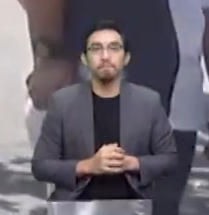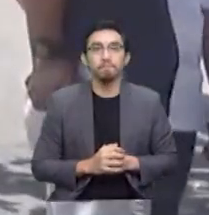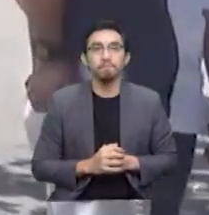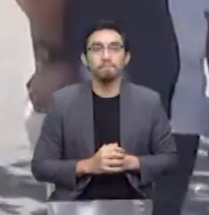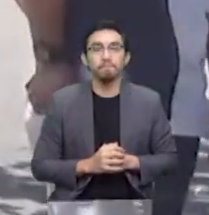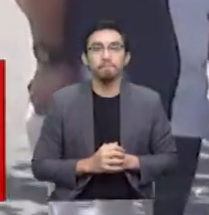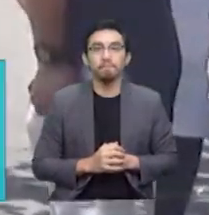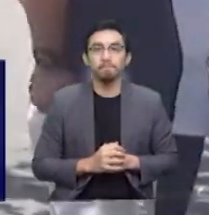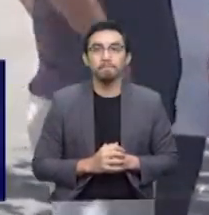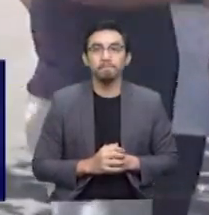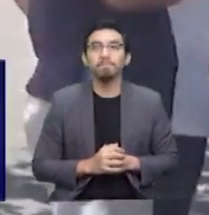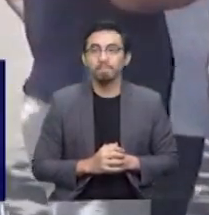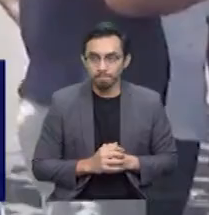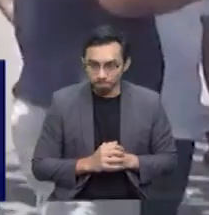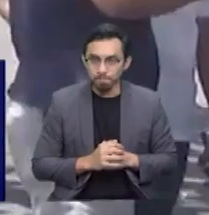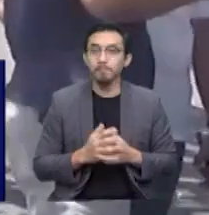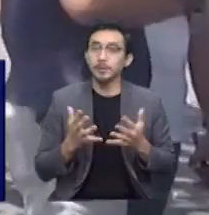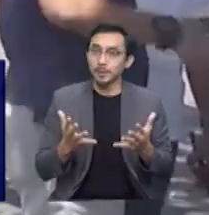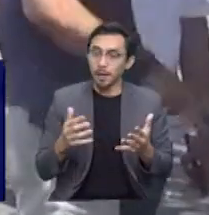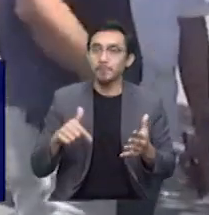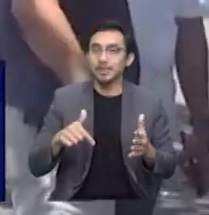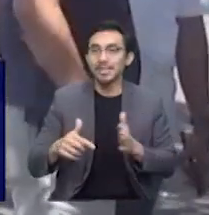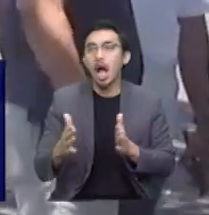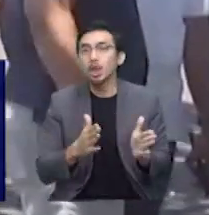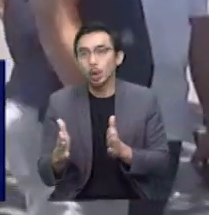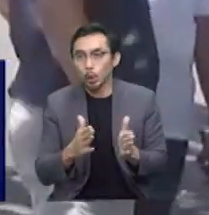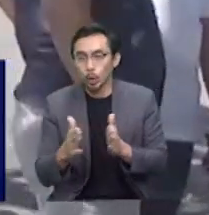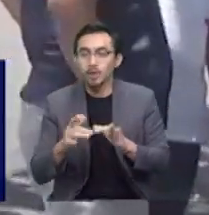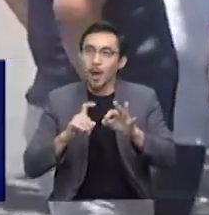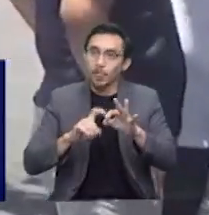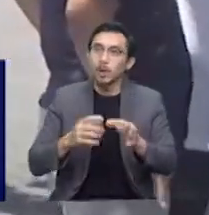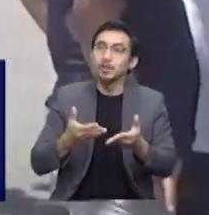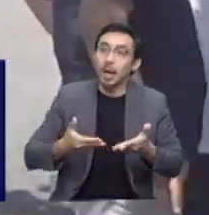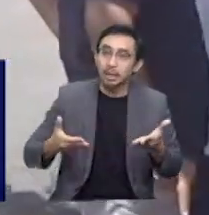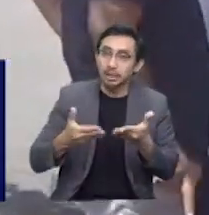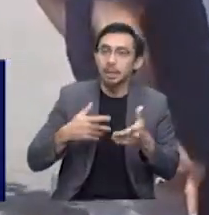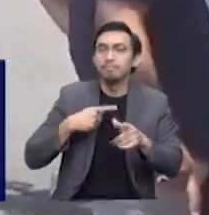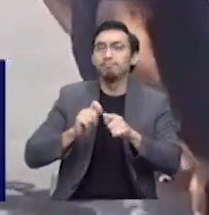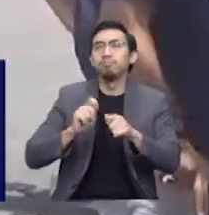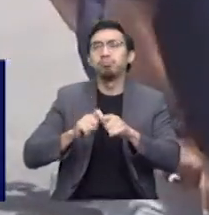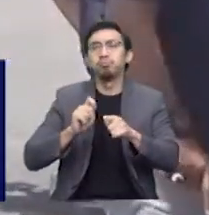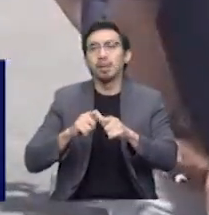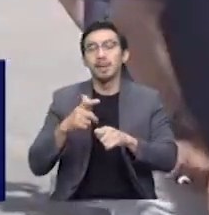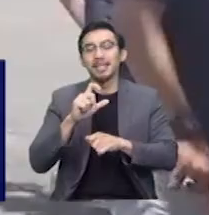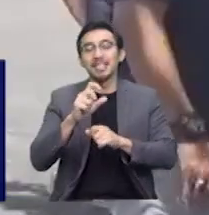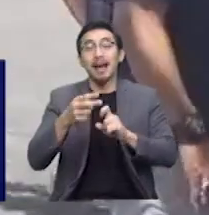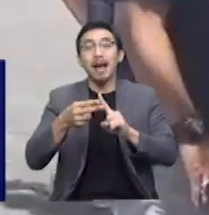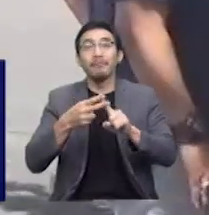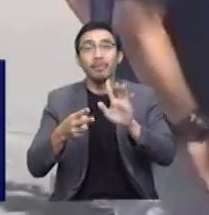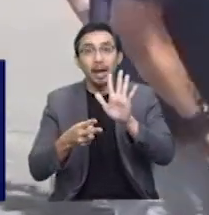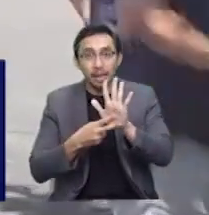Biasanya sifatnya situasional, ada apa disiapkan kebijakan untuk Car Free Night, tetapi untuk waktunya kan